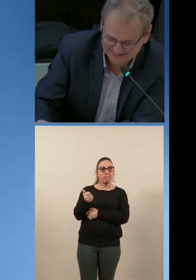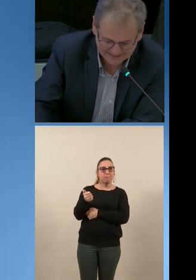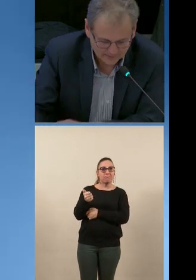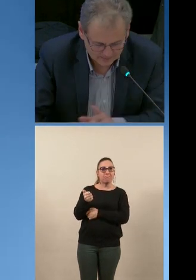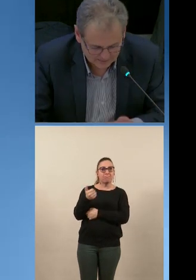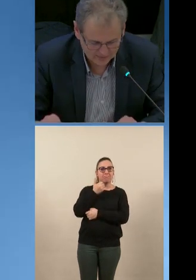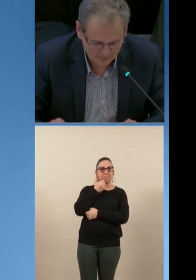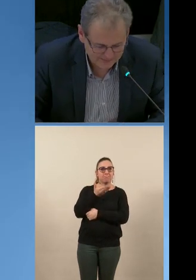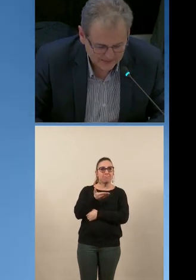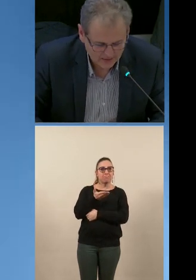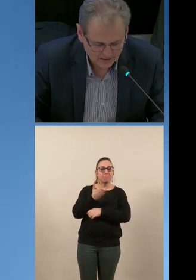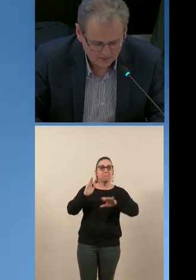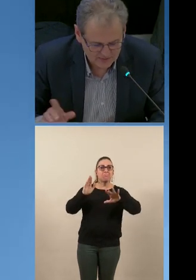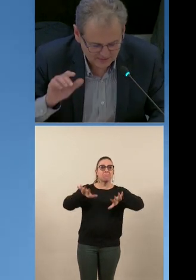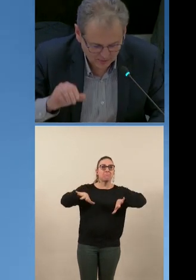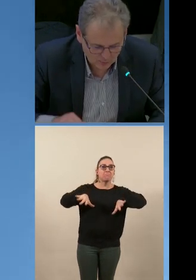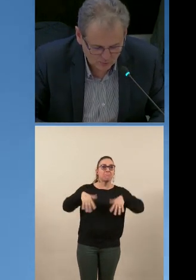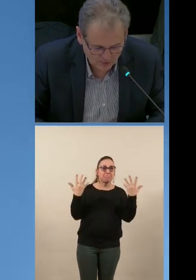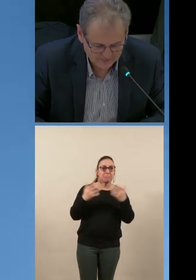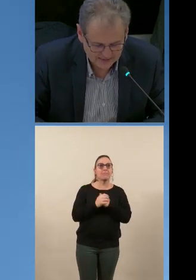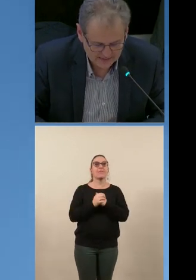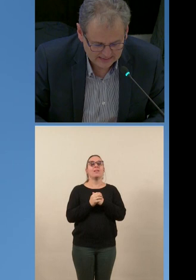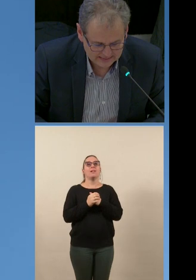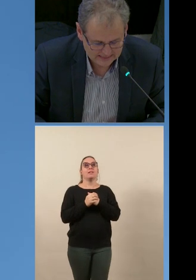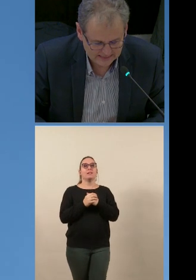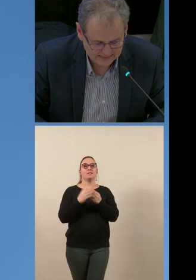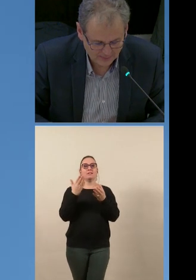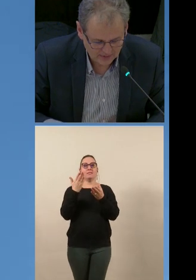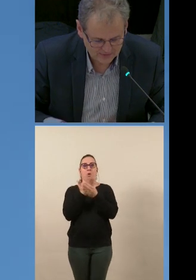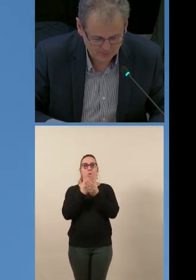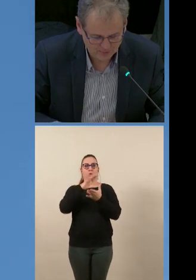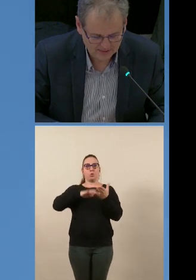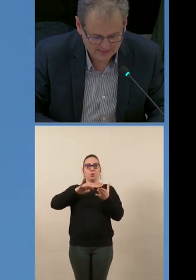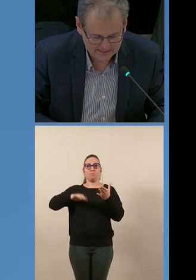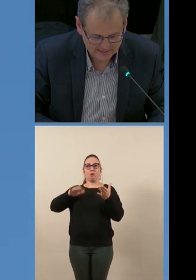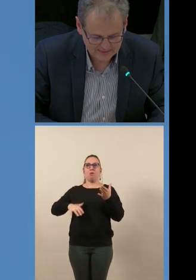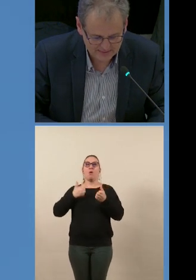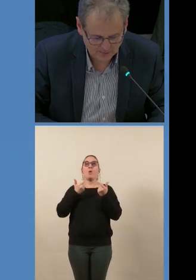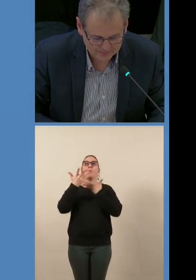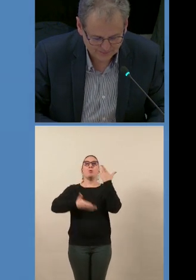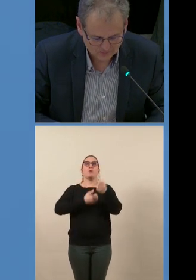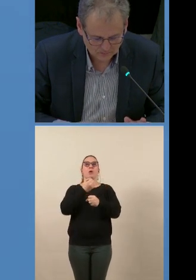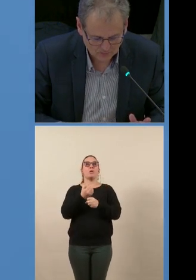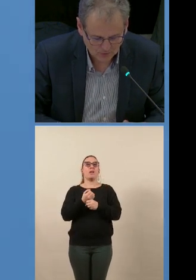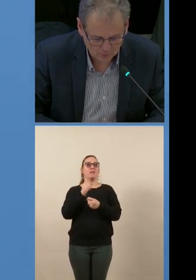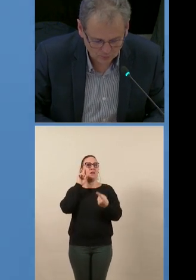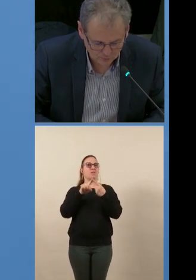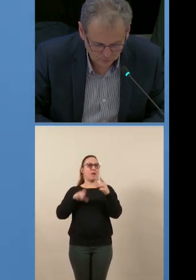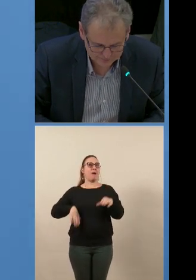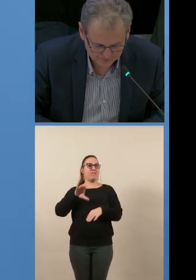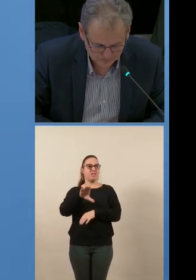plus tant pis vous avez dans le document La la programmation plurannuelle des investissements